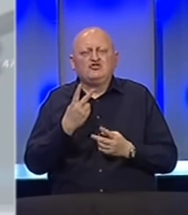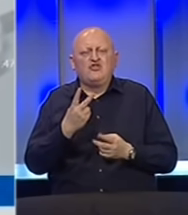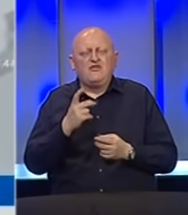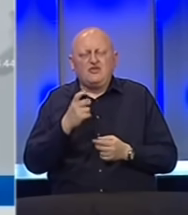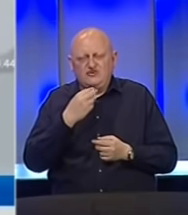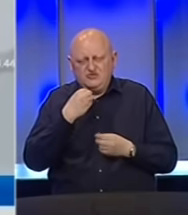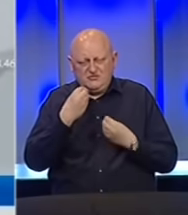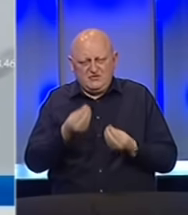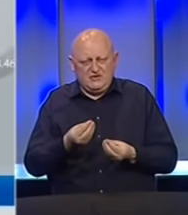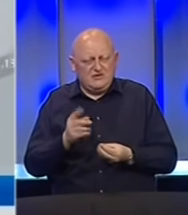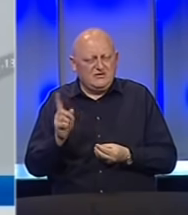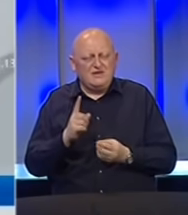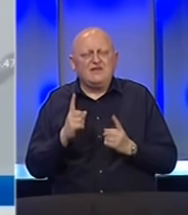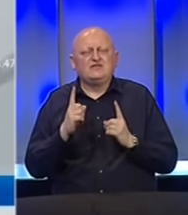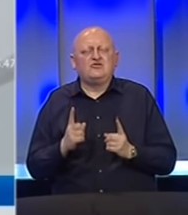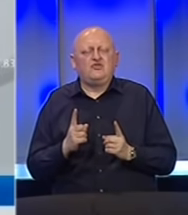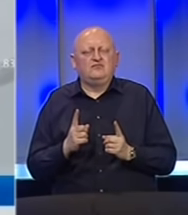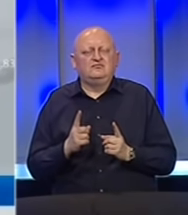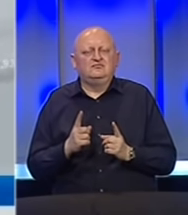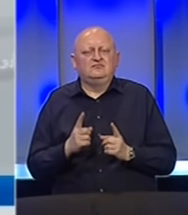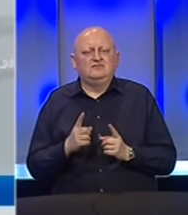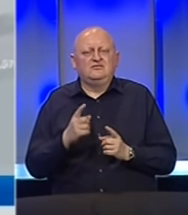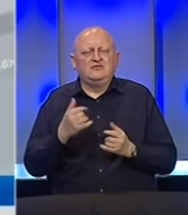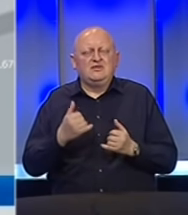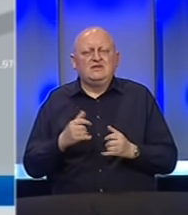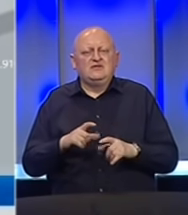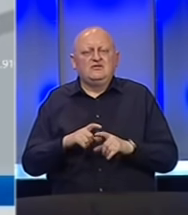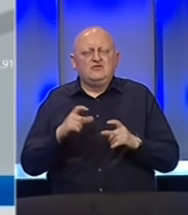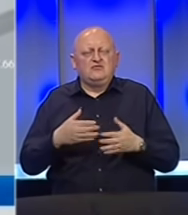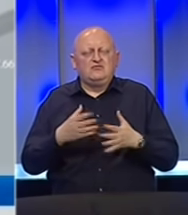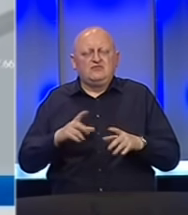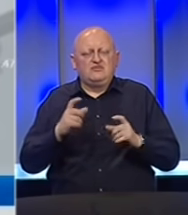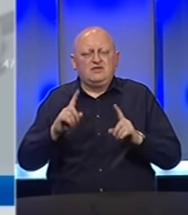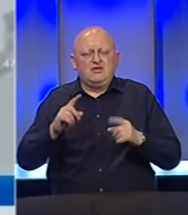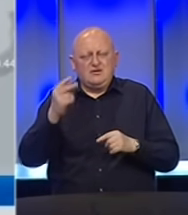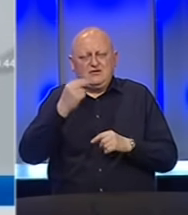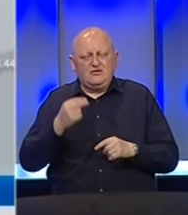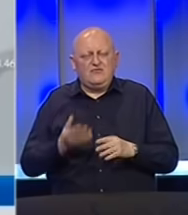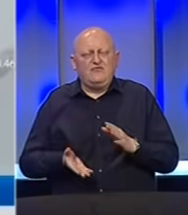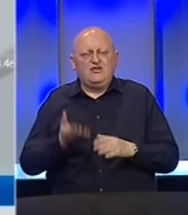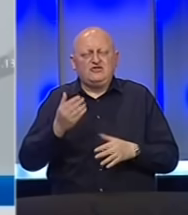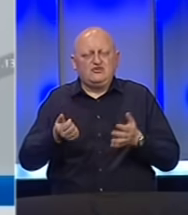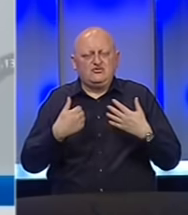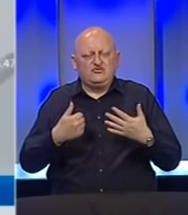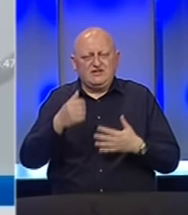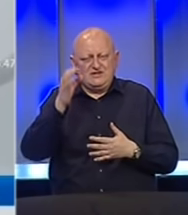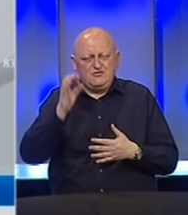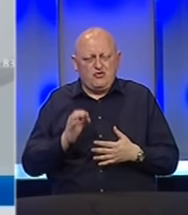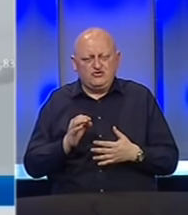Vidović govori ne stoji. Sad je već dug, javni dug Republike Srpske, veći od